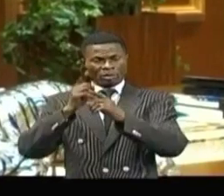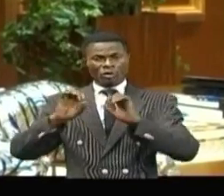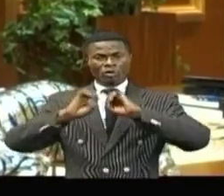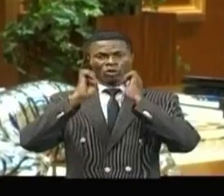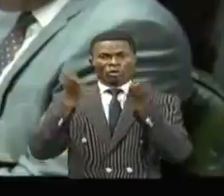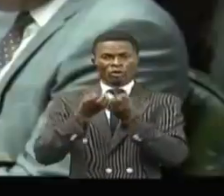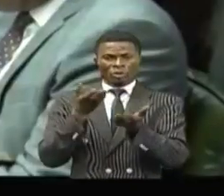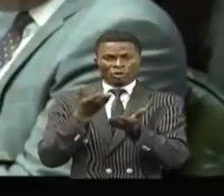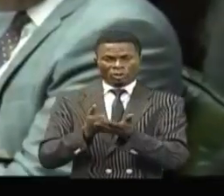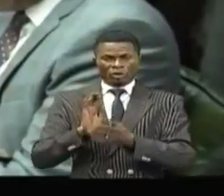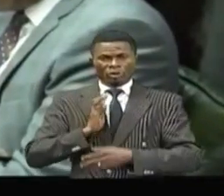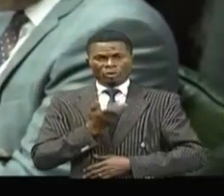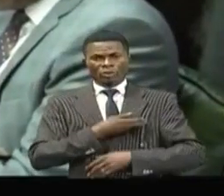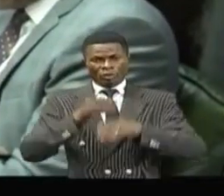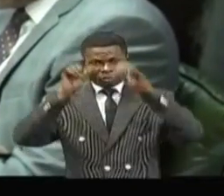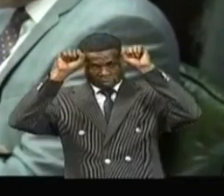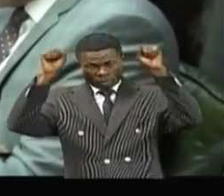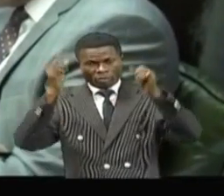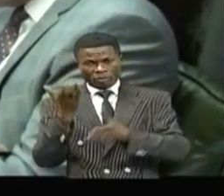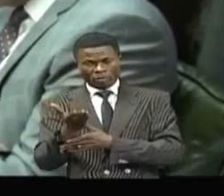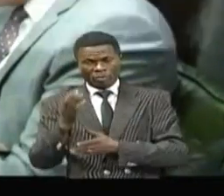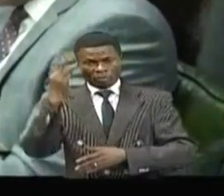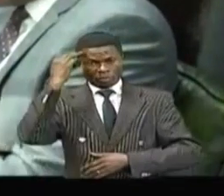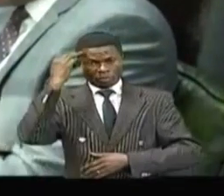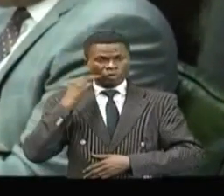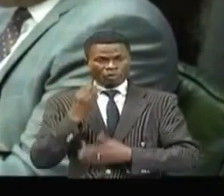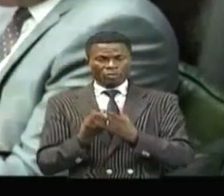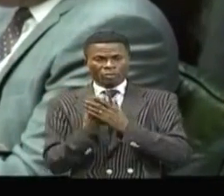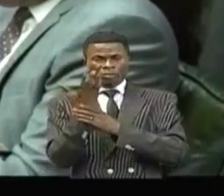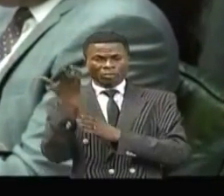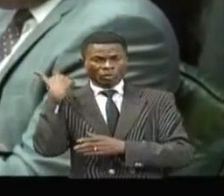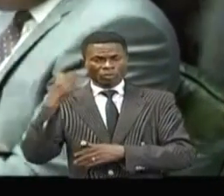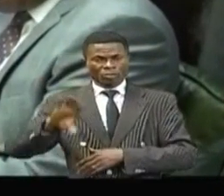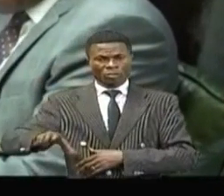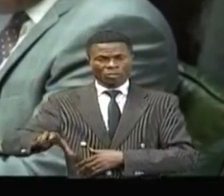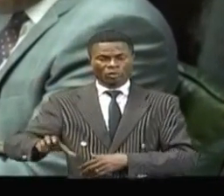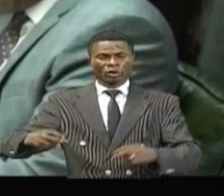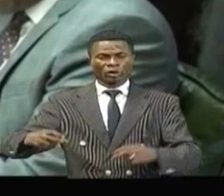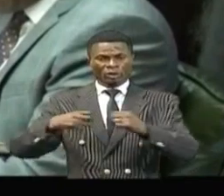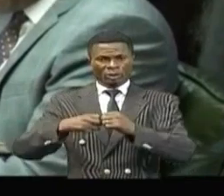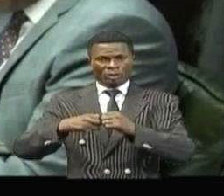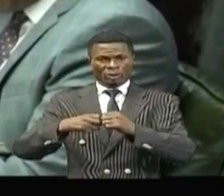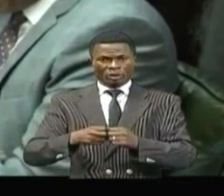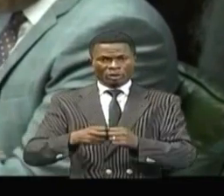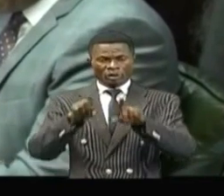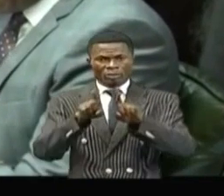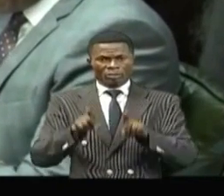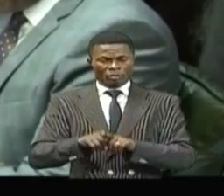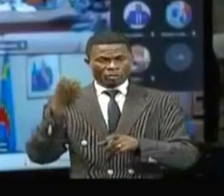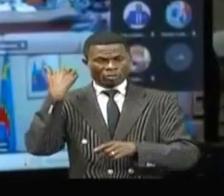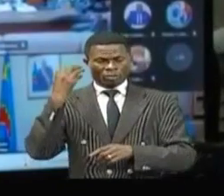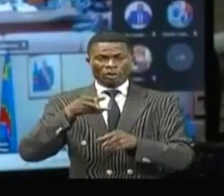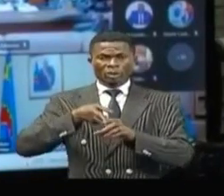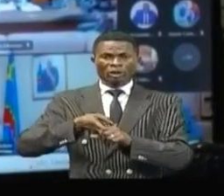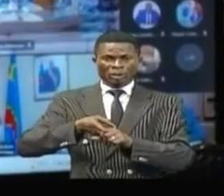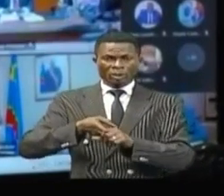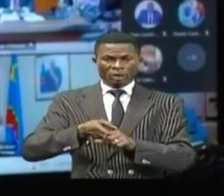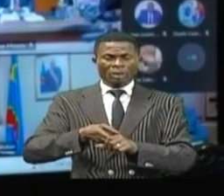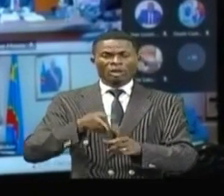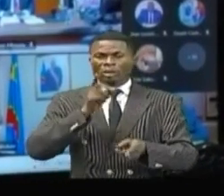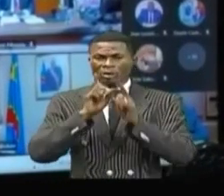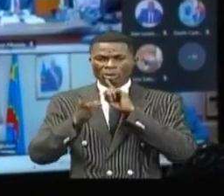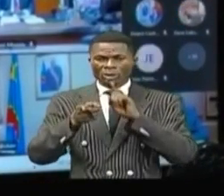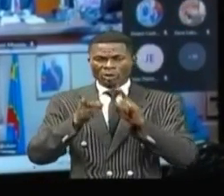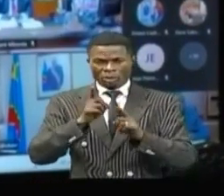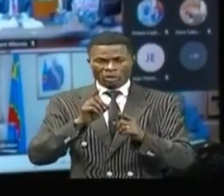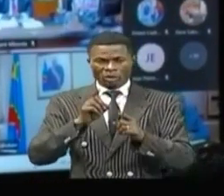le président de la République a demandé au ministre des Ressources hydrauliques et électricité et celui des hydrocarbures à ouvrir les négociations de l'avenant